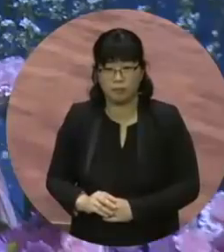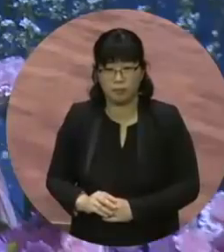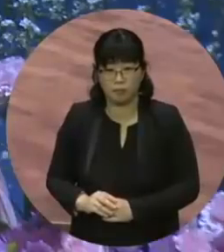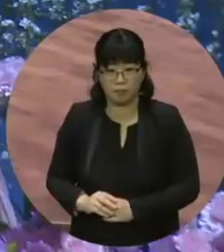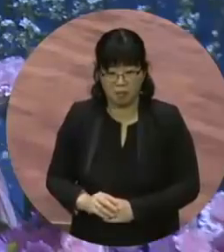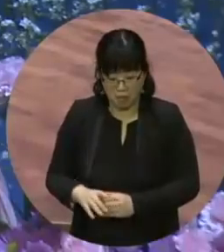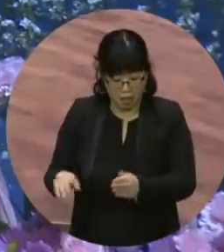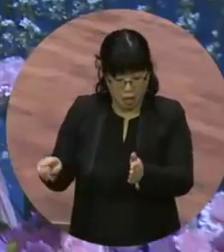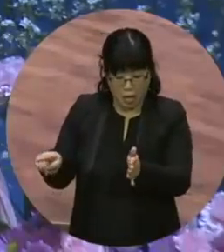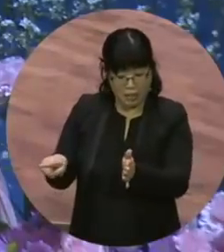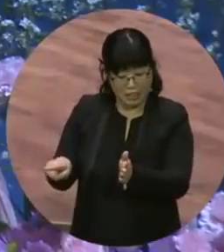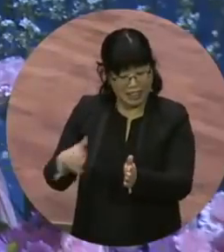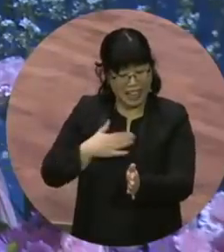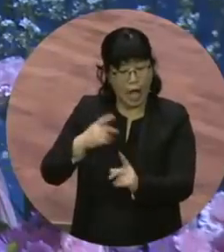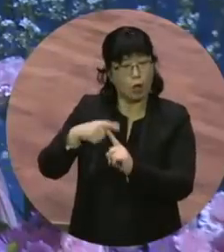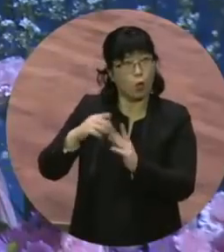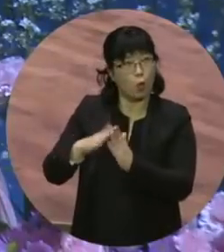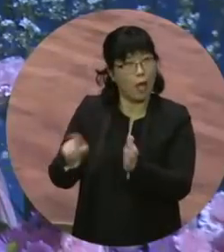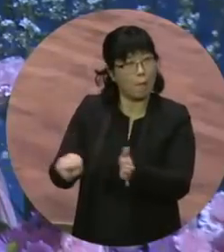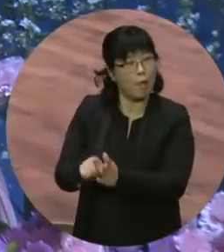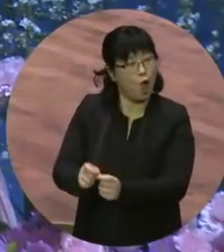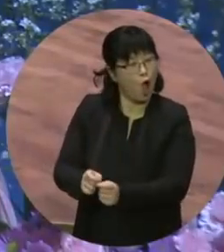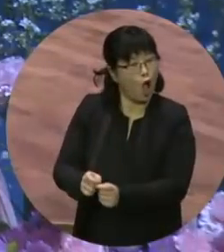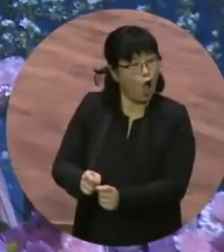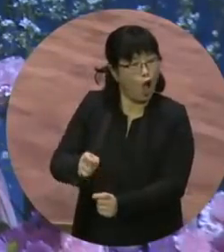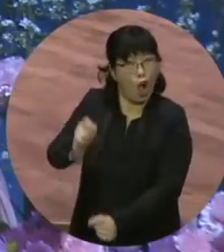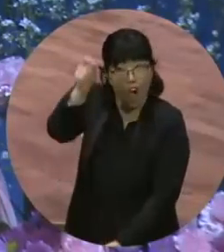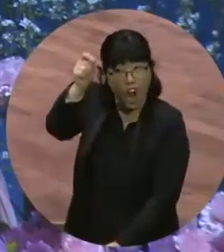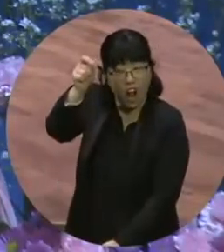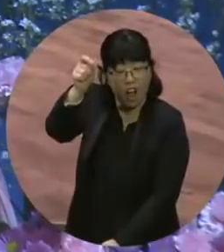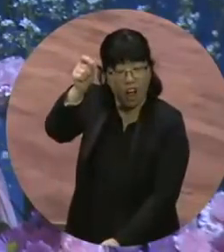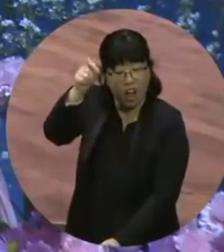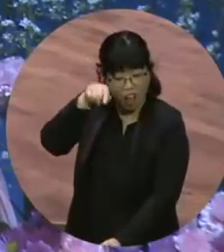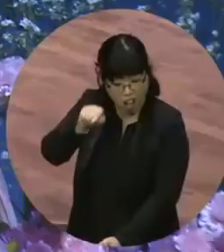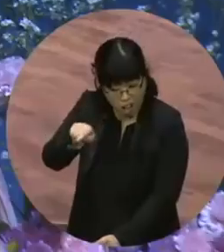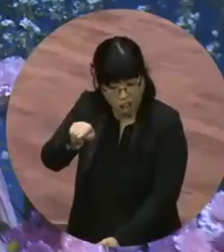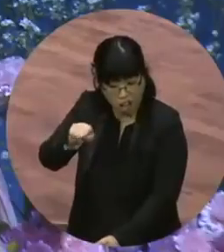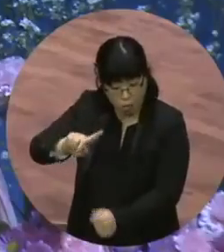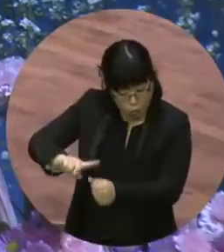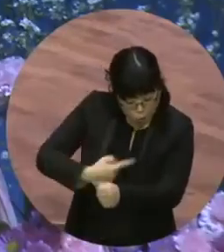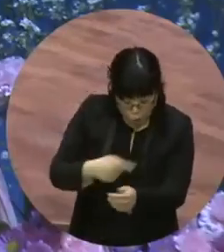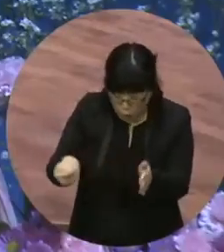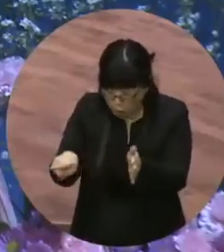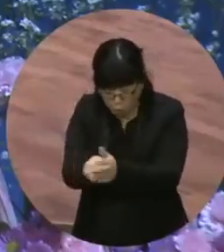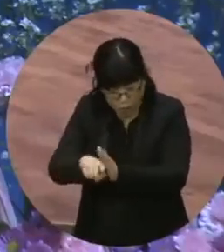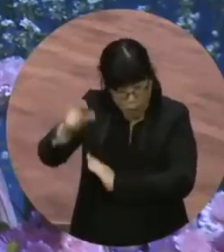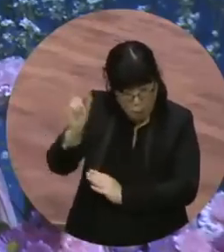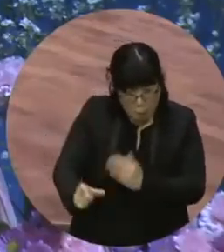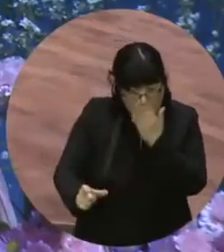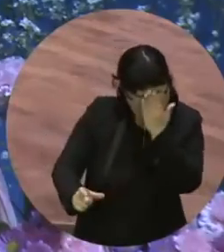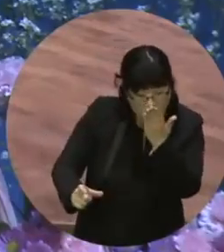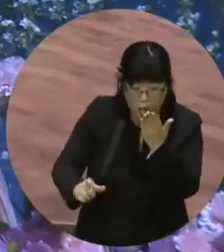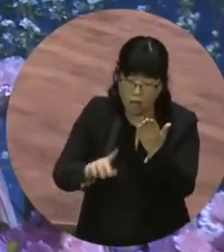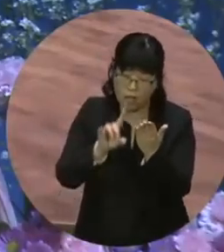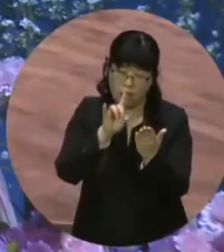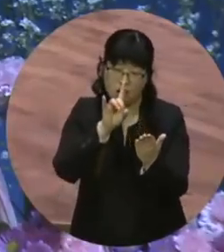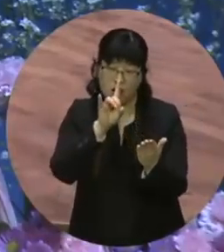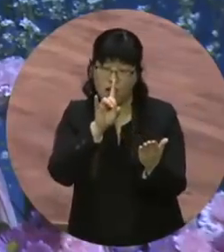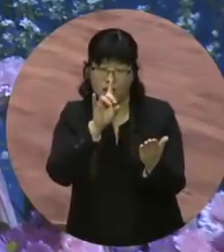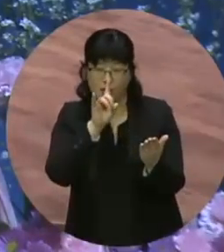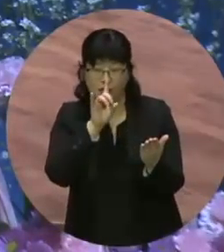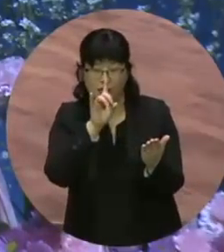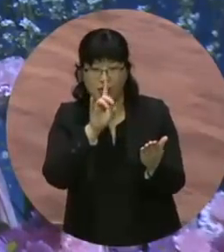게 아니에요. 하나님께서는 이런 아브라함의 불신앙을 책망하지